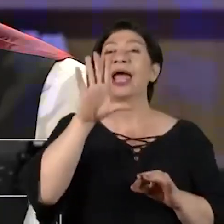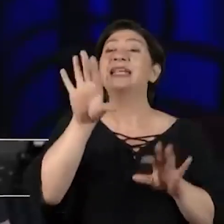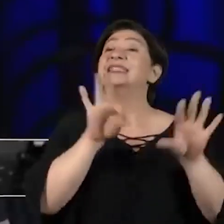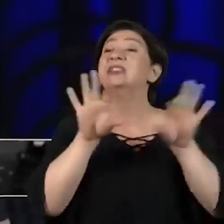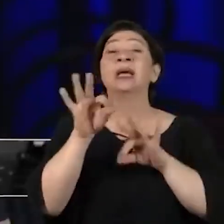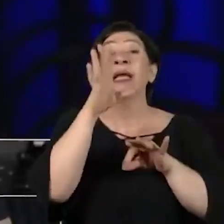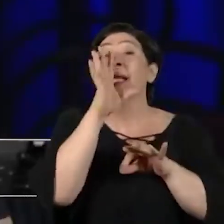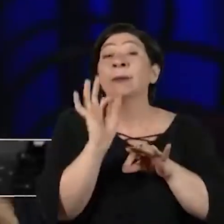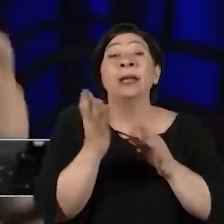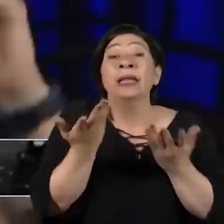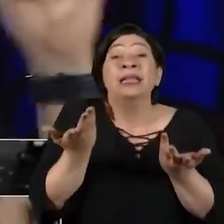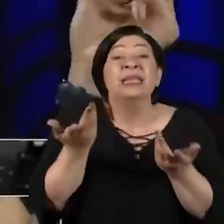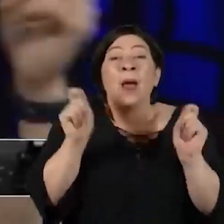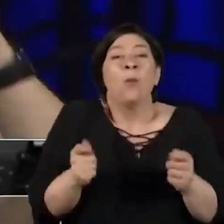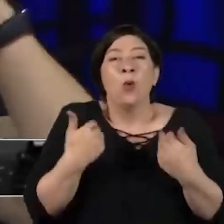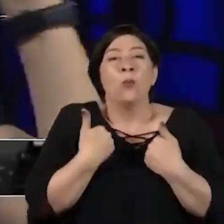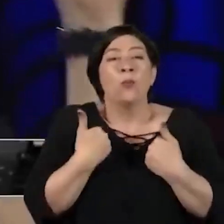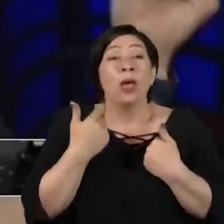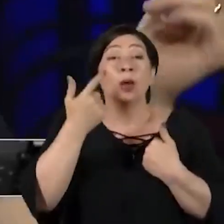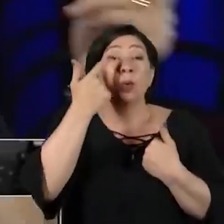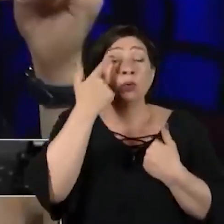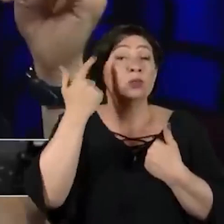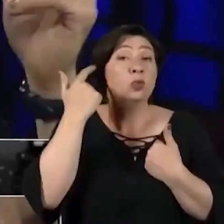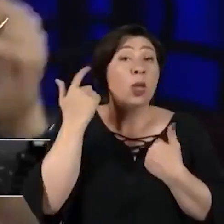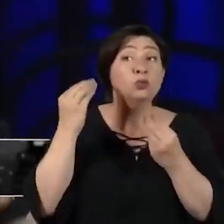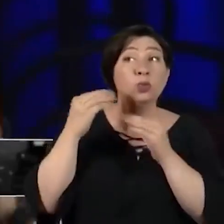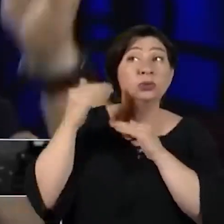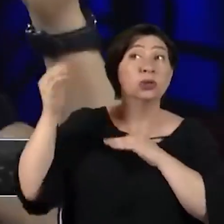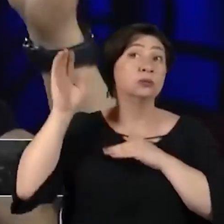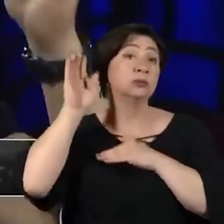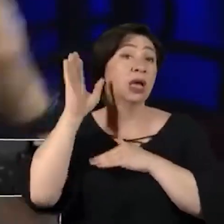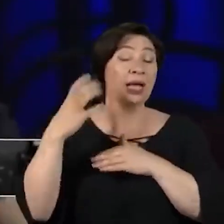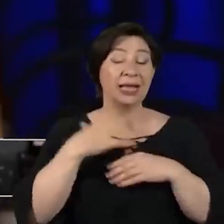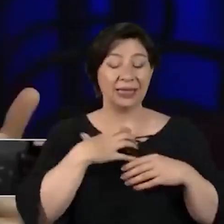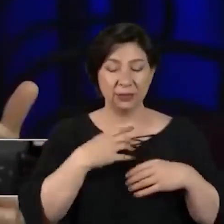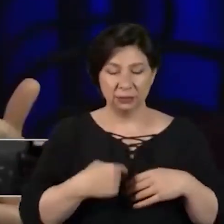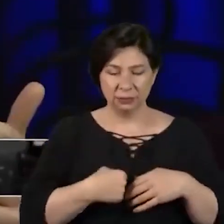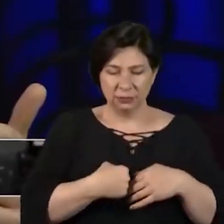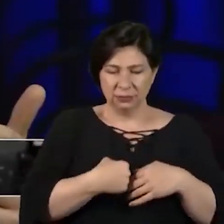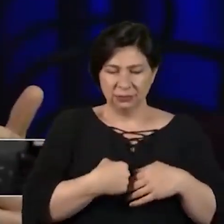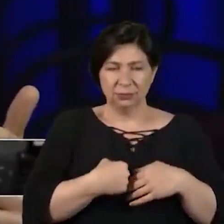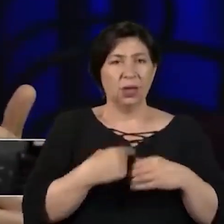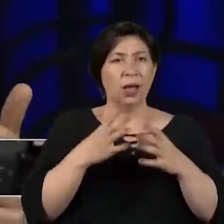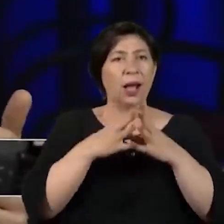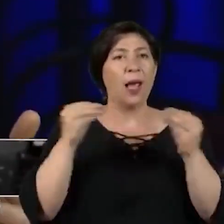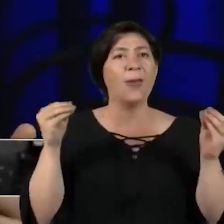neye göre yapıyorum? Yani eğer gözüm kulağım çok dışarıda olursa kendi sesime uzaklaşırım, kendi rengimi